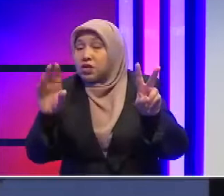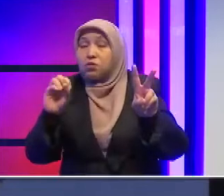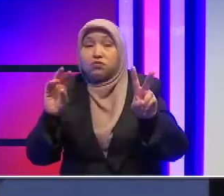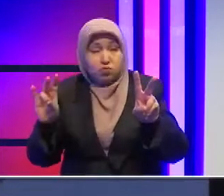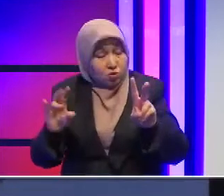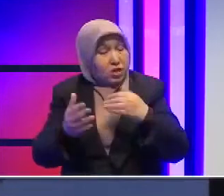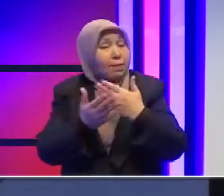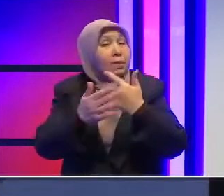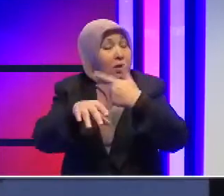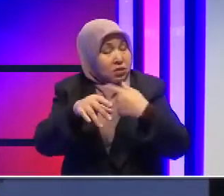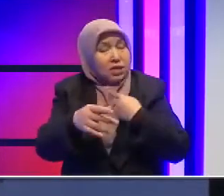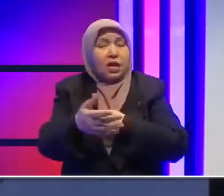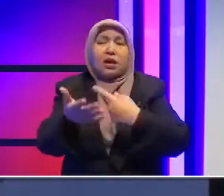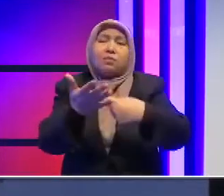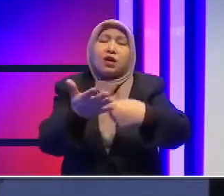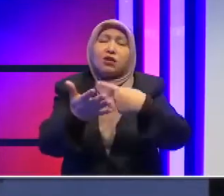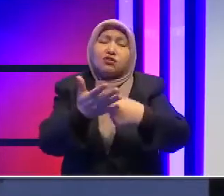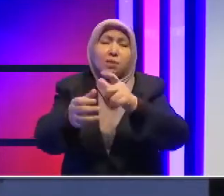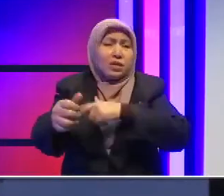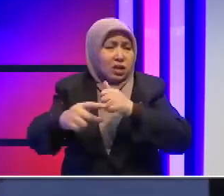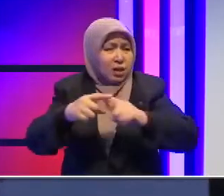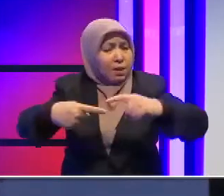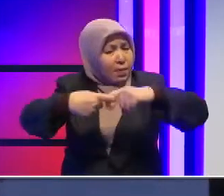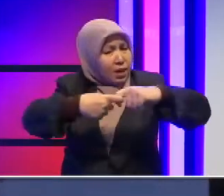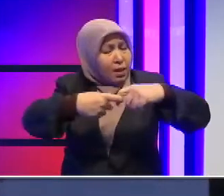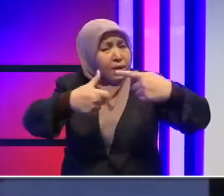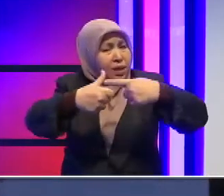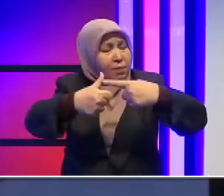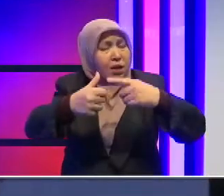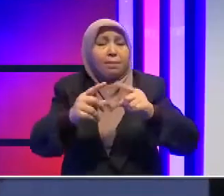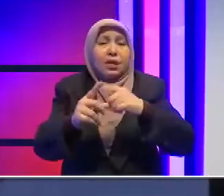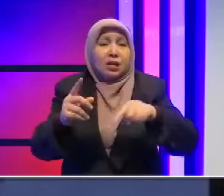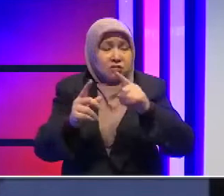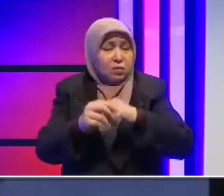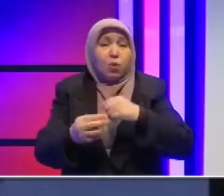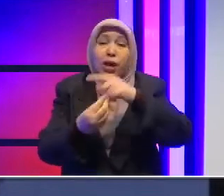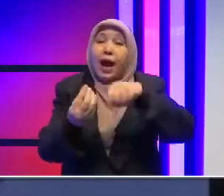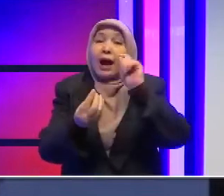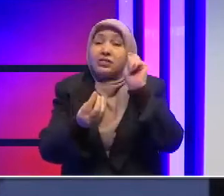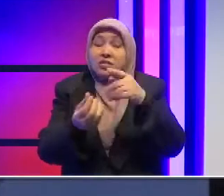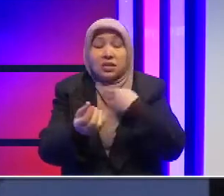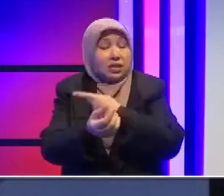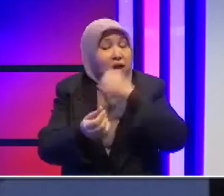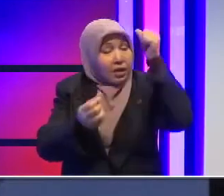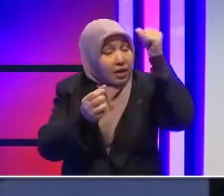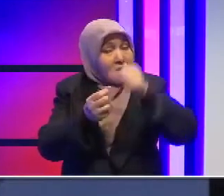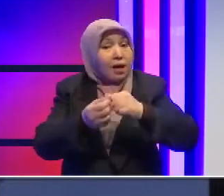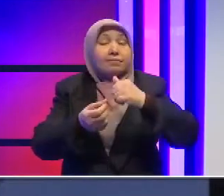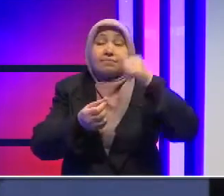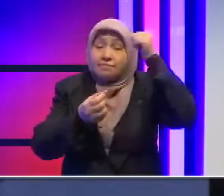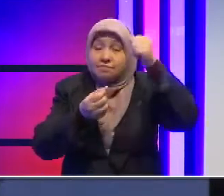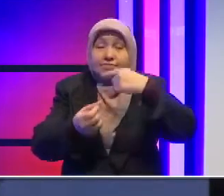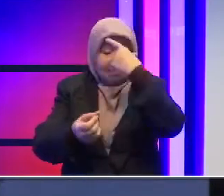sampai masa nanti kita akan bicara panjang. Tetapi ini perkaitan yang pertama, bila sebutkan tentang haji kita akan mengingatkan diri kita